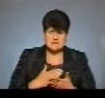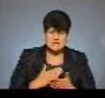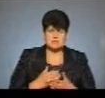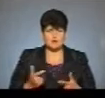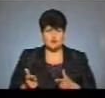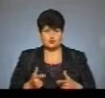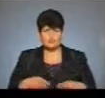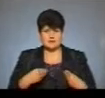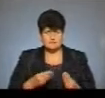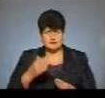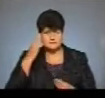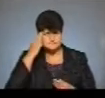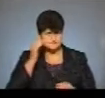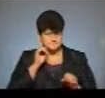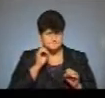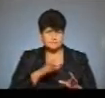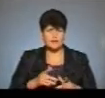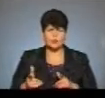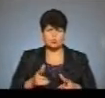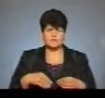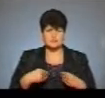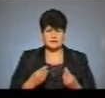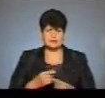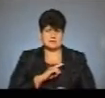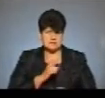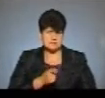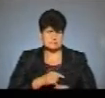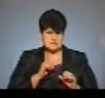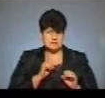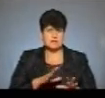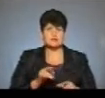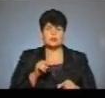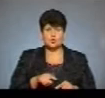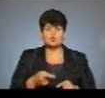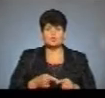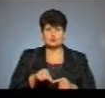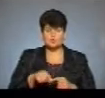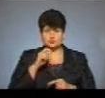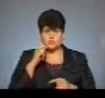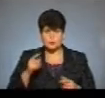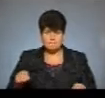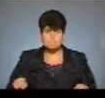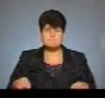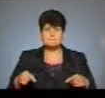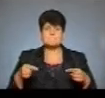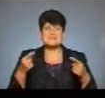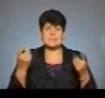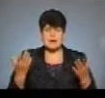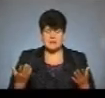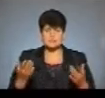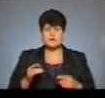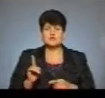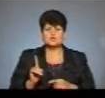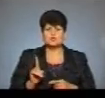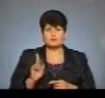віддавати свій інтелект, ми готові віддавати свої мозги, свої сили для того, щоб цю країну піднімати і для того, щоб хоч